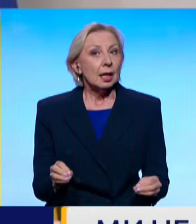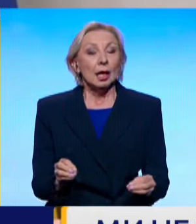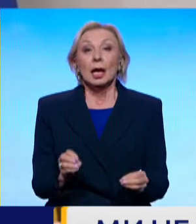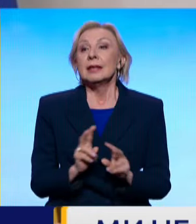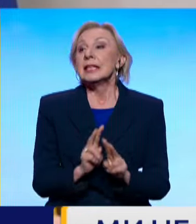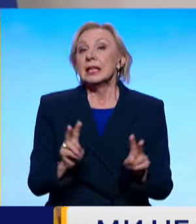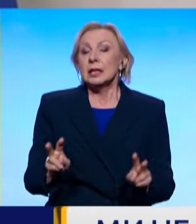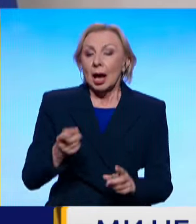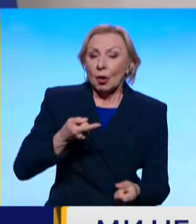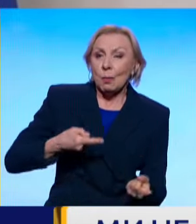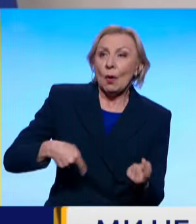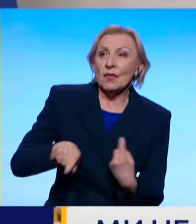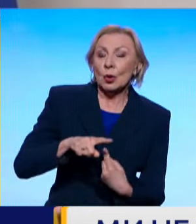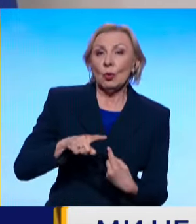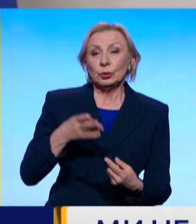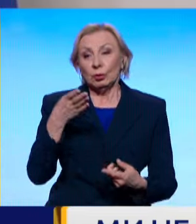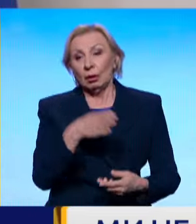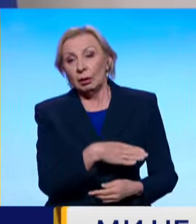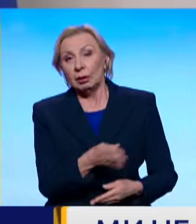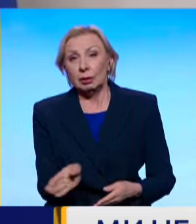ніякого повороту